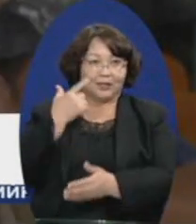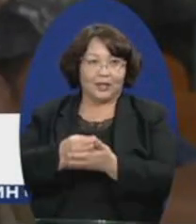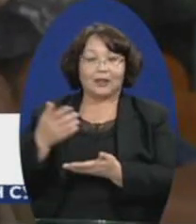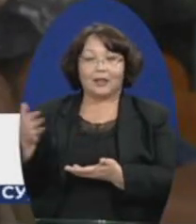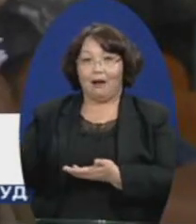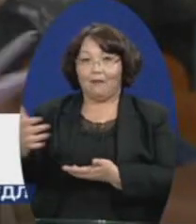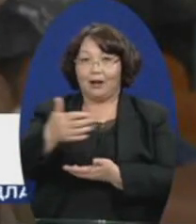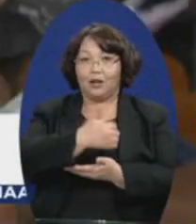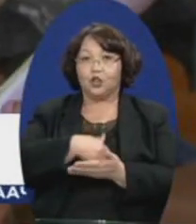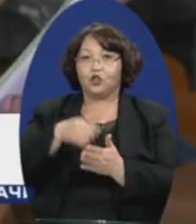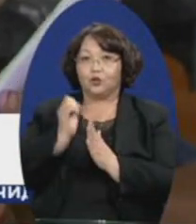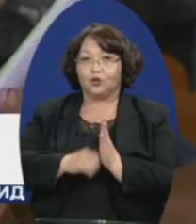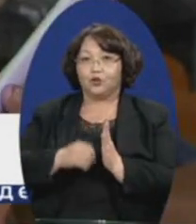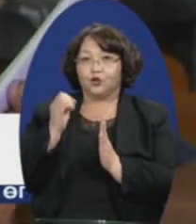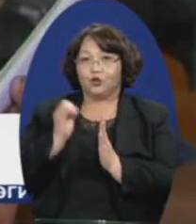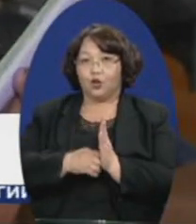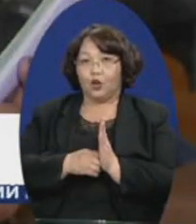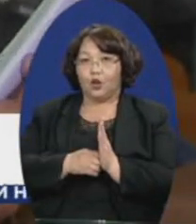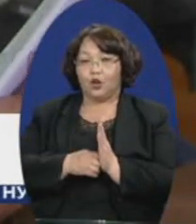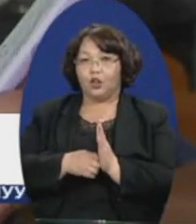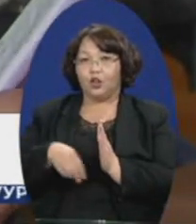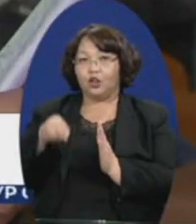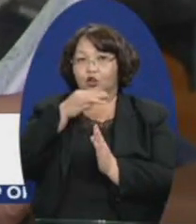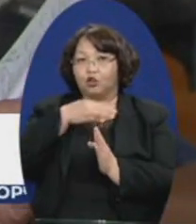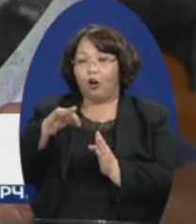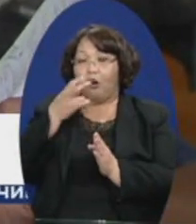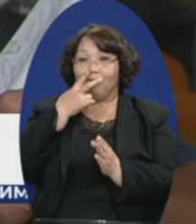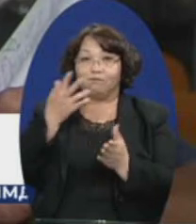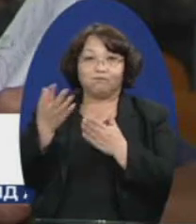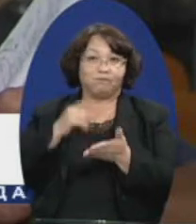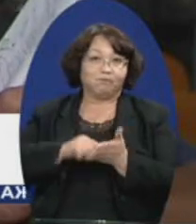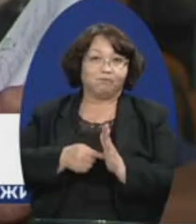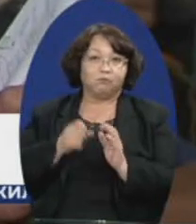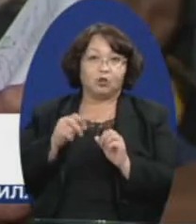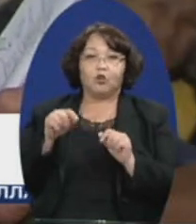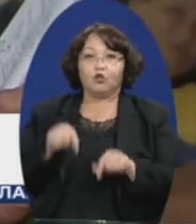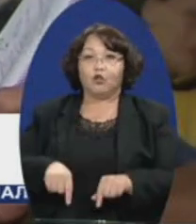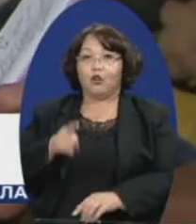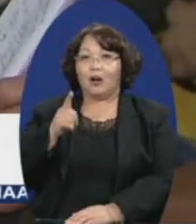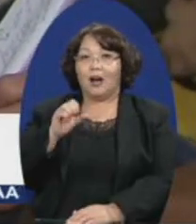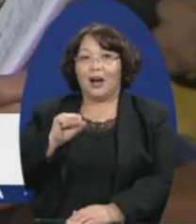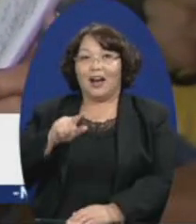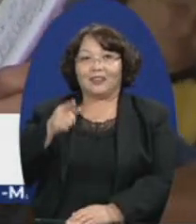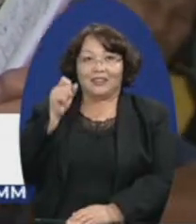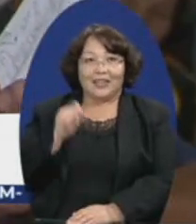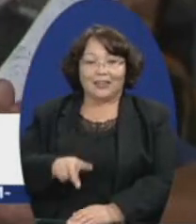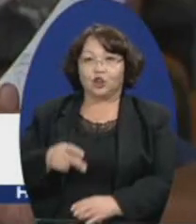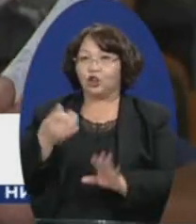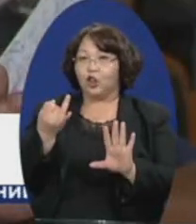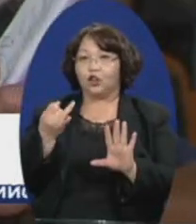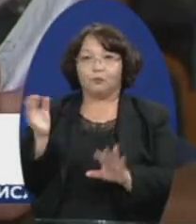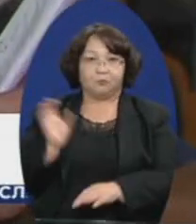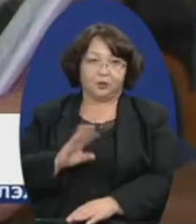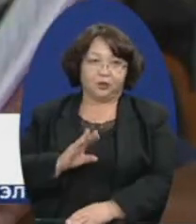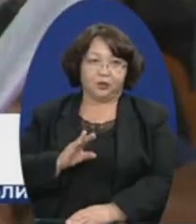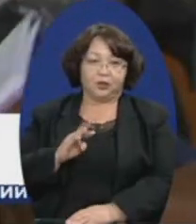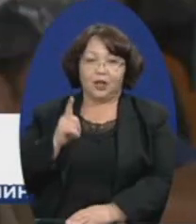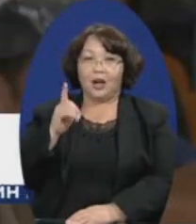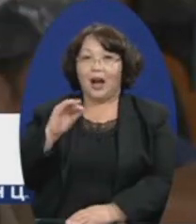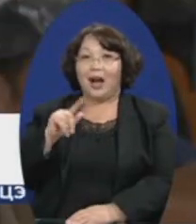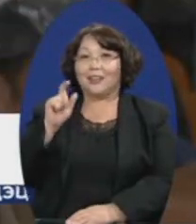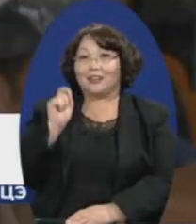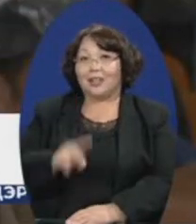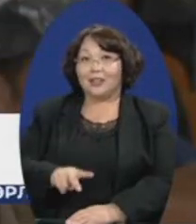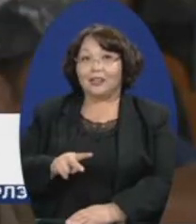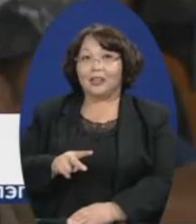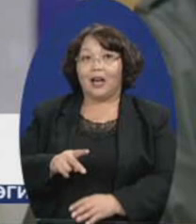юм. А энэ тоогоор бодох юм бол өнөөдрийн хатгал нь 7 биш, хатгал 14-аас 15